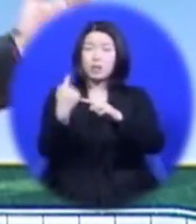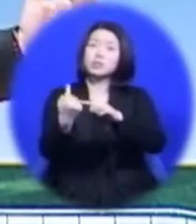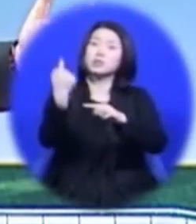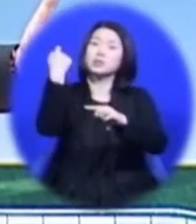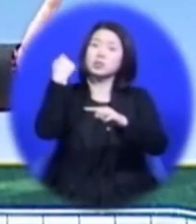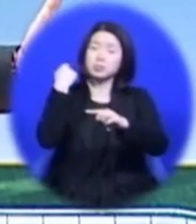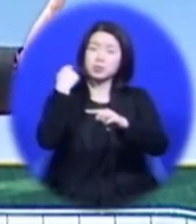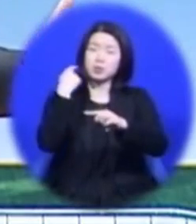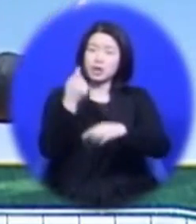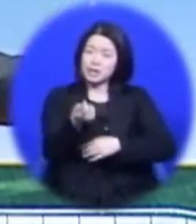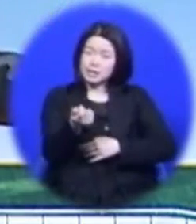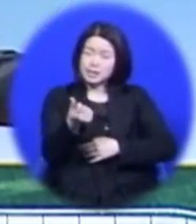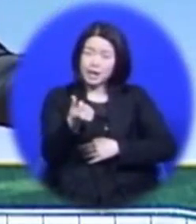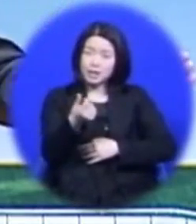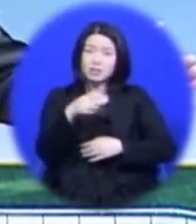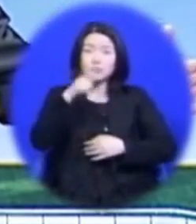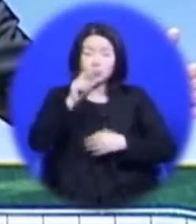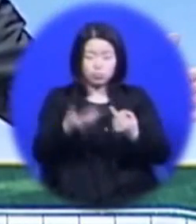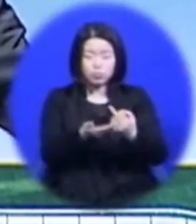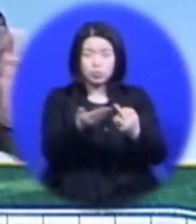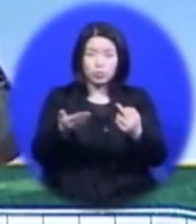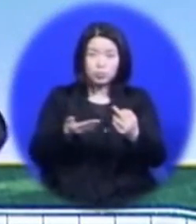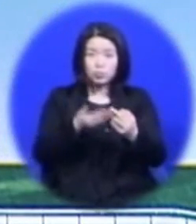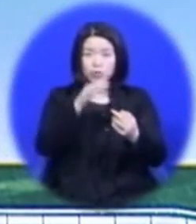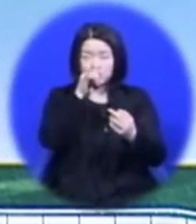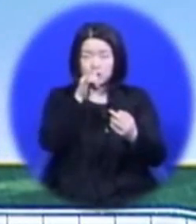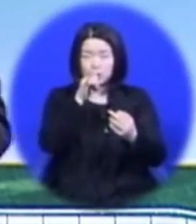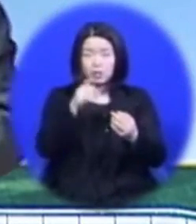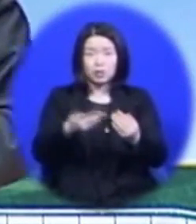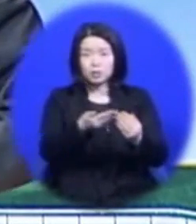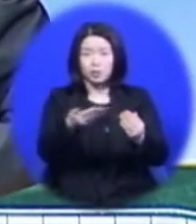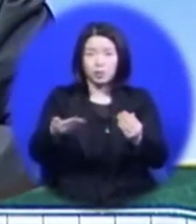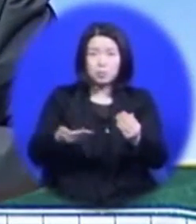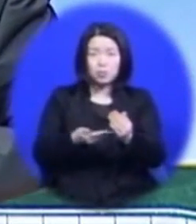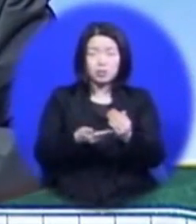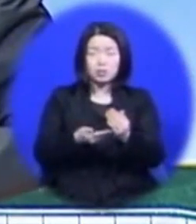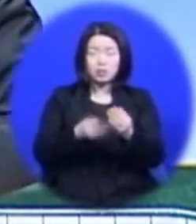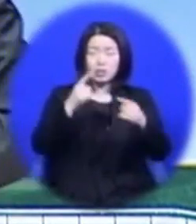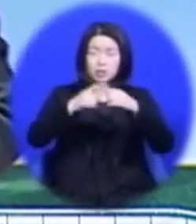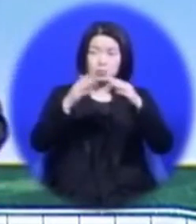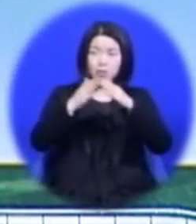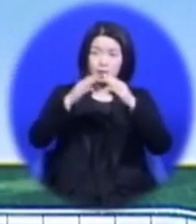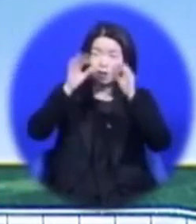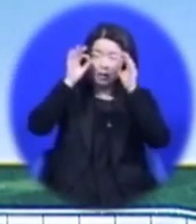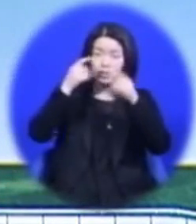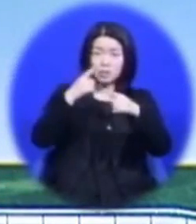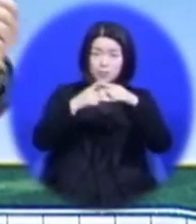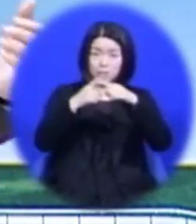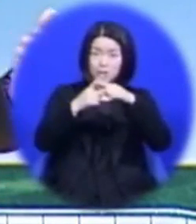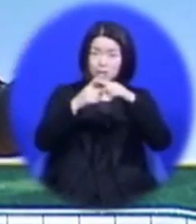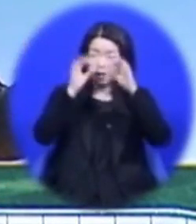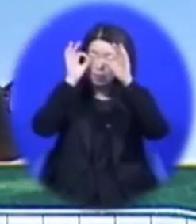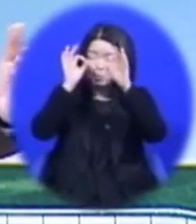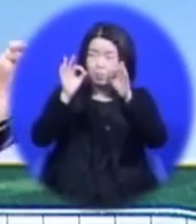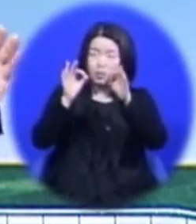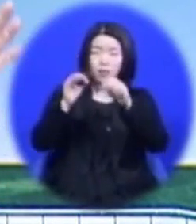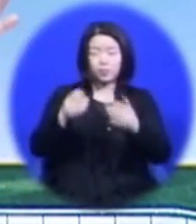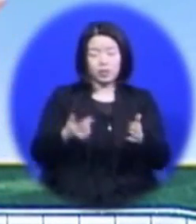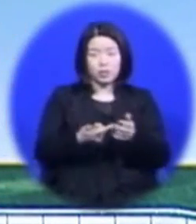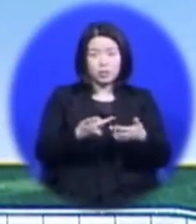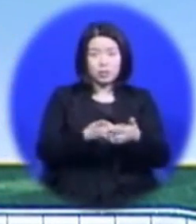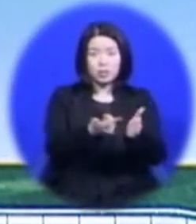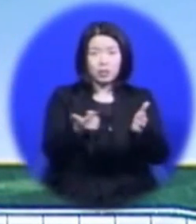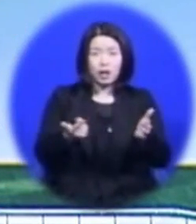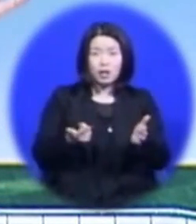자그마한 연못이 또 있었습니다. 그 연못에서 십자가를 바라보고 인도라면 마치 갈릴리 호수와